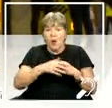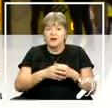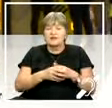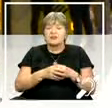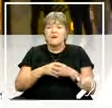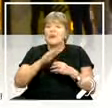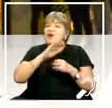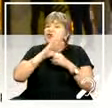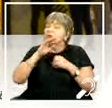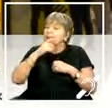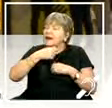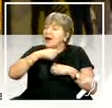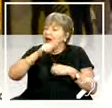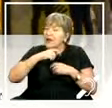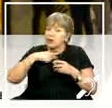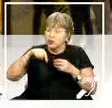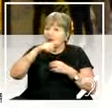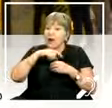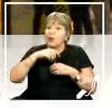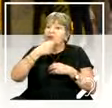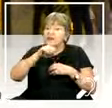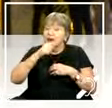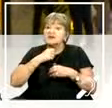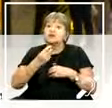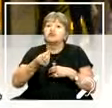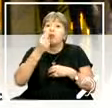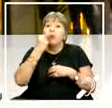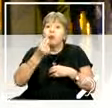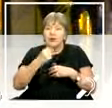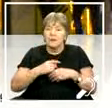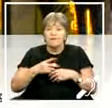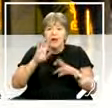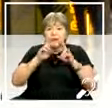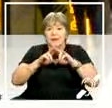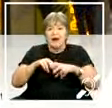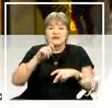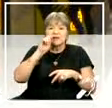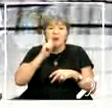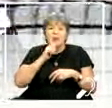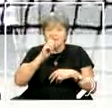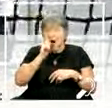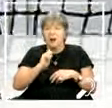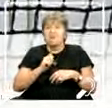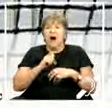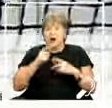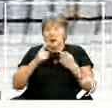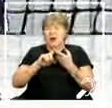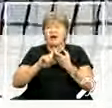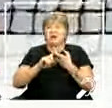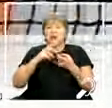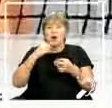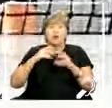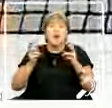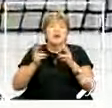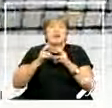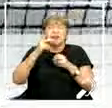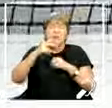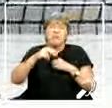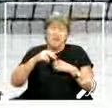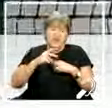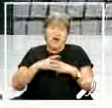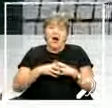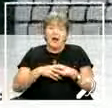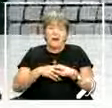un tenis de calitate. Am un gust amar legat de semifinală pentru că simțeam că pot mai mult. După